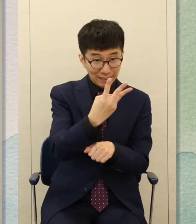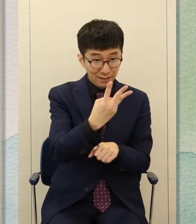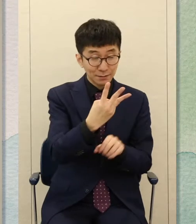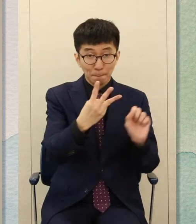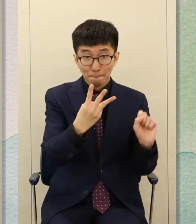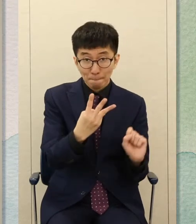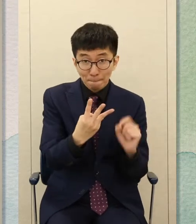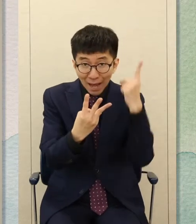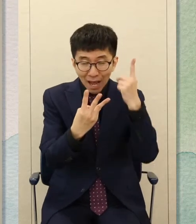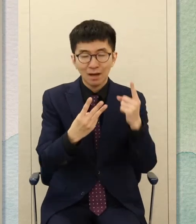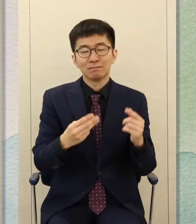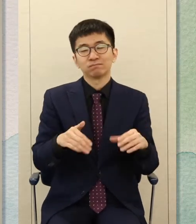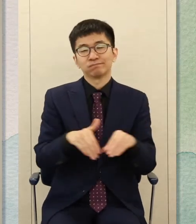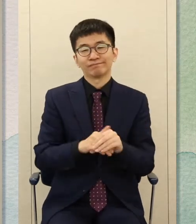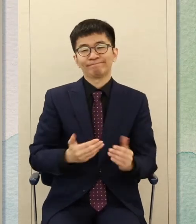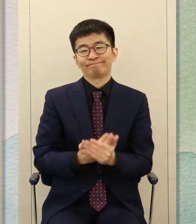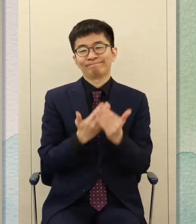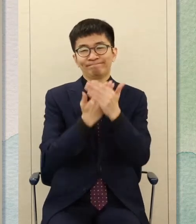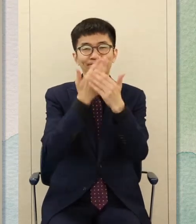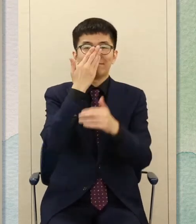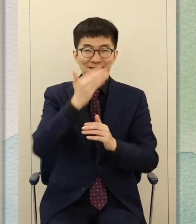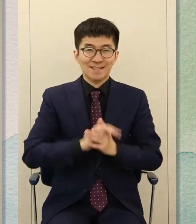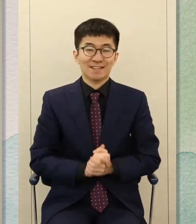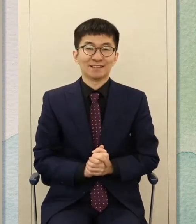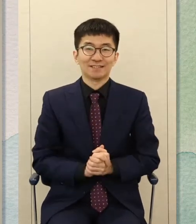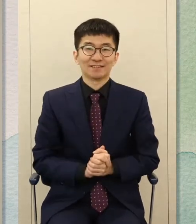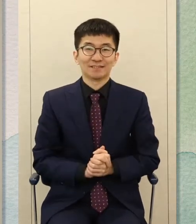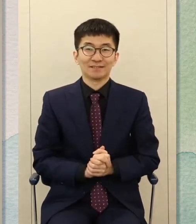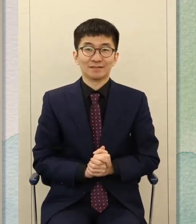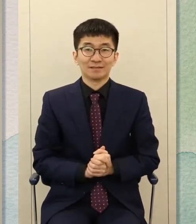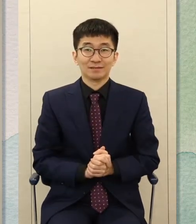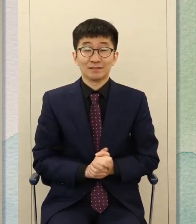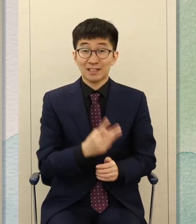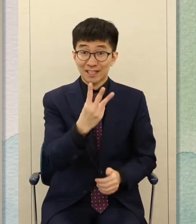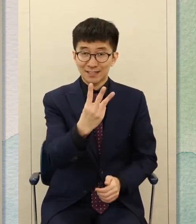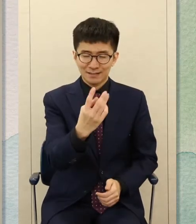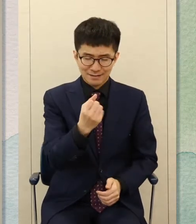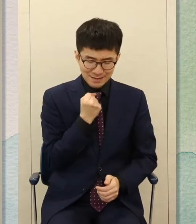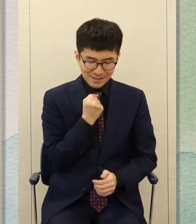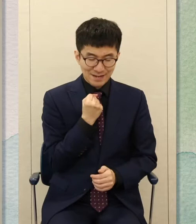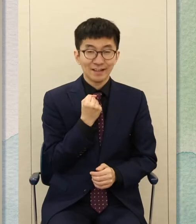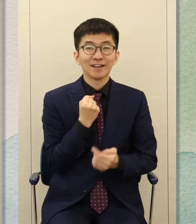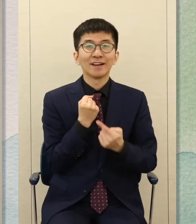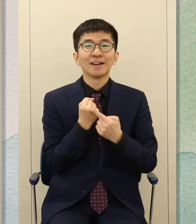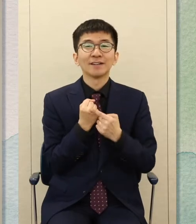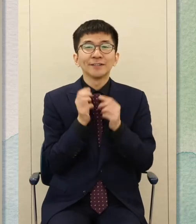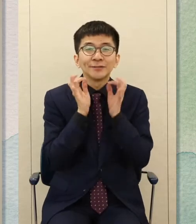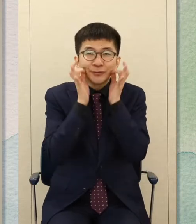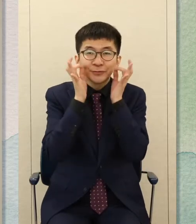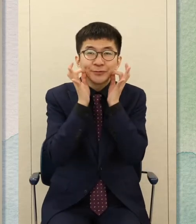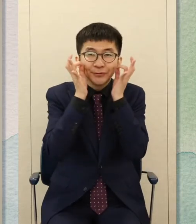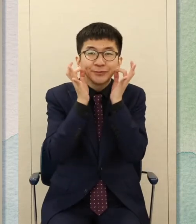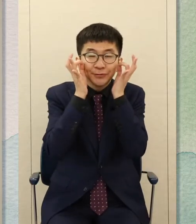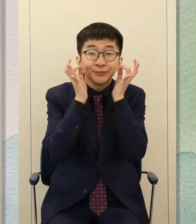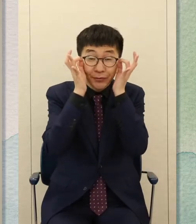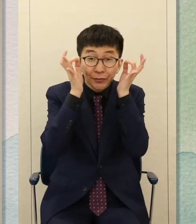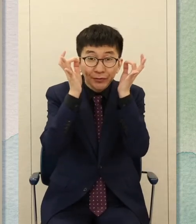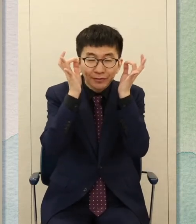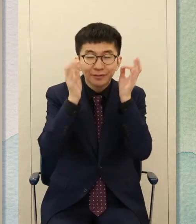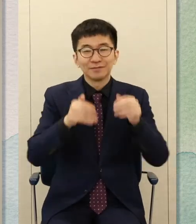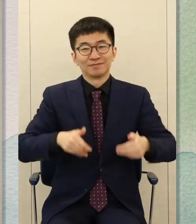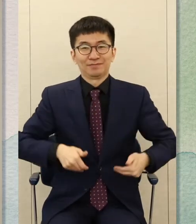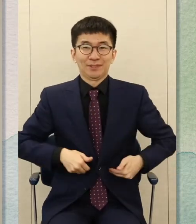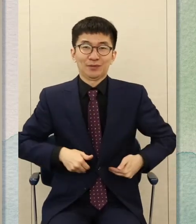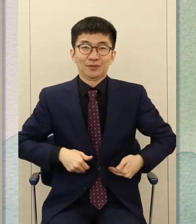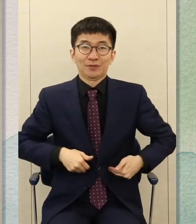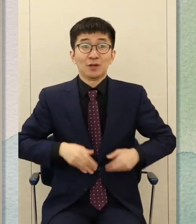거거든요. 예. 자, 그러려면 어떻게 될까요? 꾸준히 저거를 자기한테 받아들이는 경험이 만들어져야 되는데요.